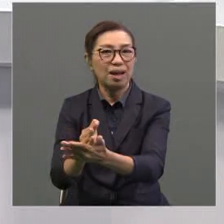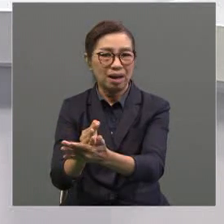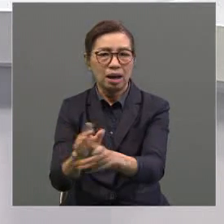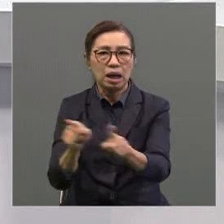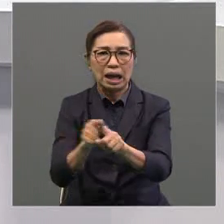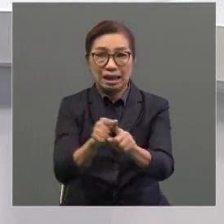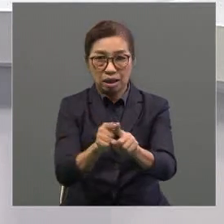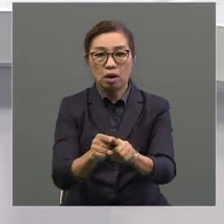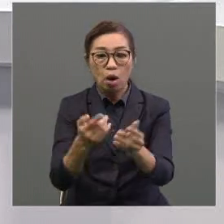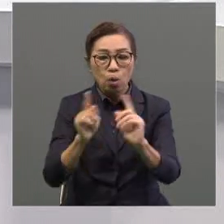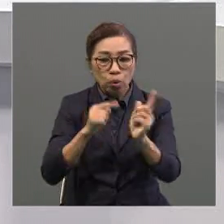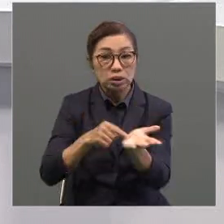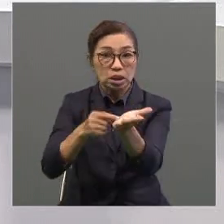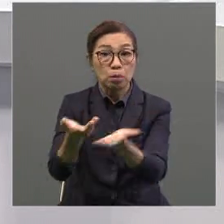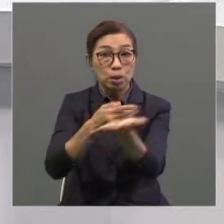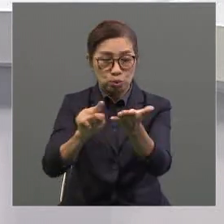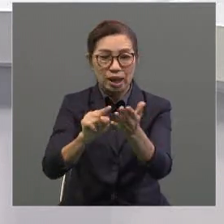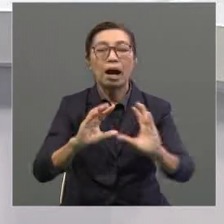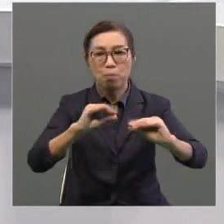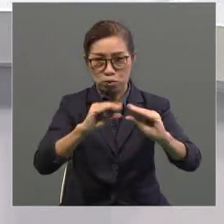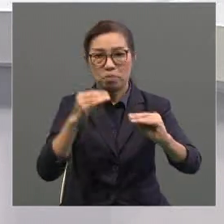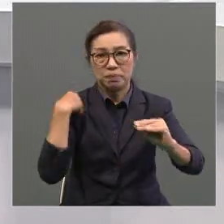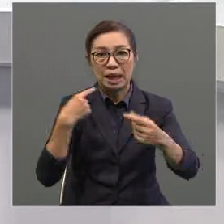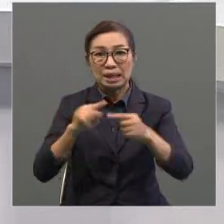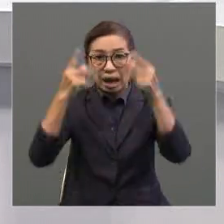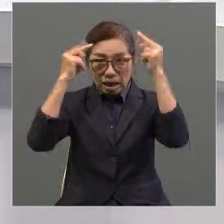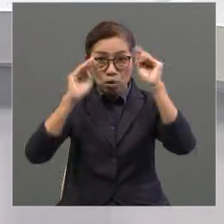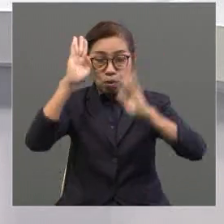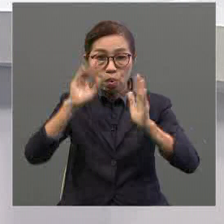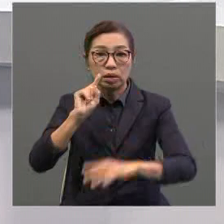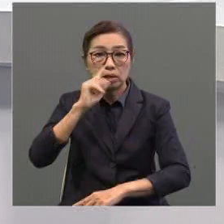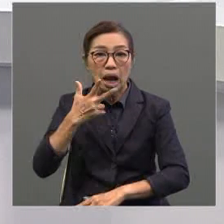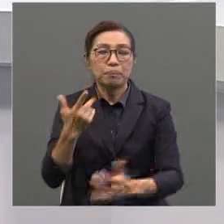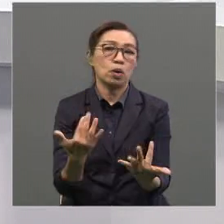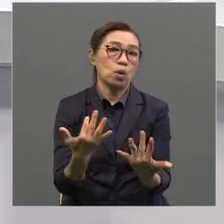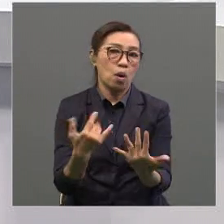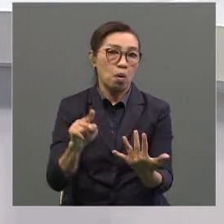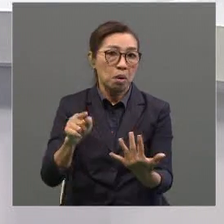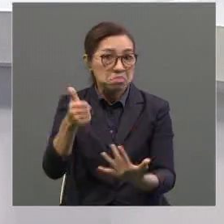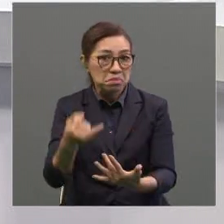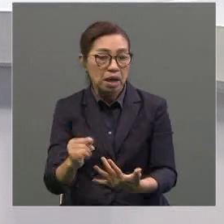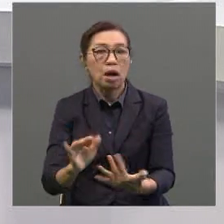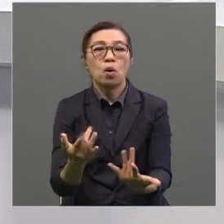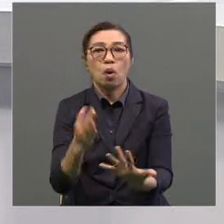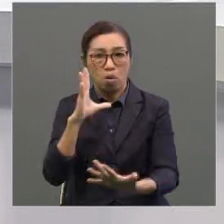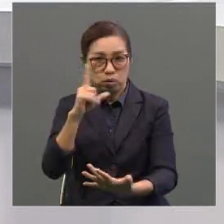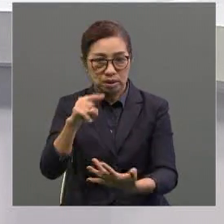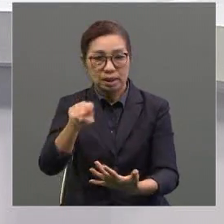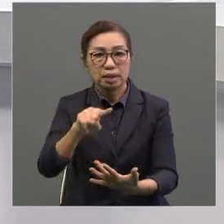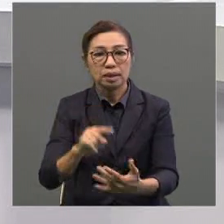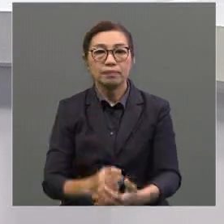ประเด็นนี้อย่างอยู่แต่ว่าโหวตนายกรัฐมนตรีครั้งที่ 2เนี่ยอันนี้ก็ต้องตามกันต่อสำหรับที่ประชุมวิทย์ในวันพรุ่งนี้นั่นเอง